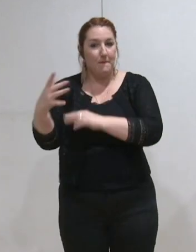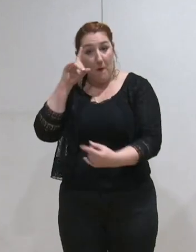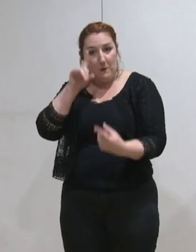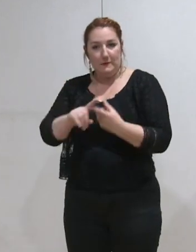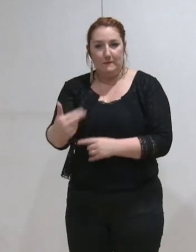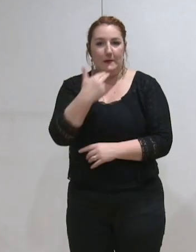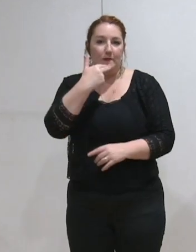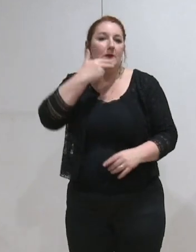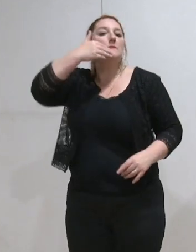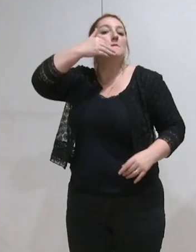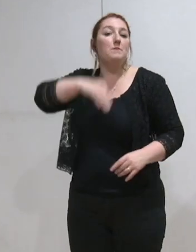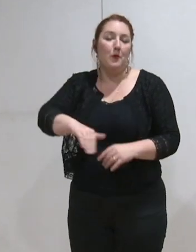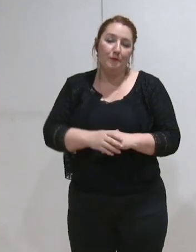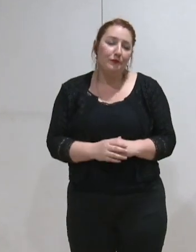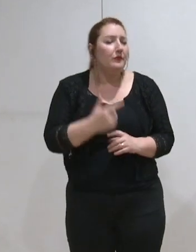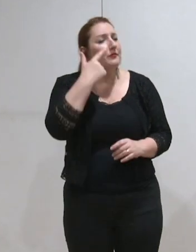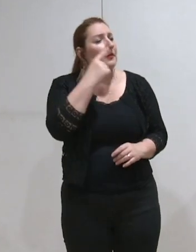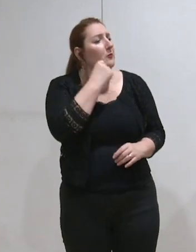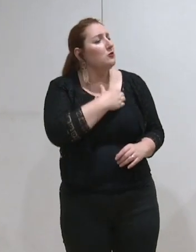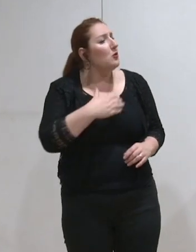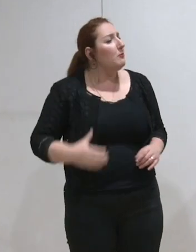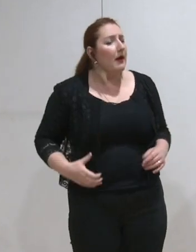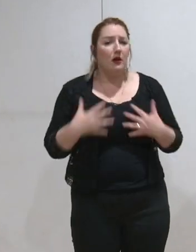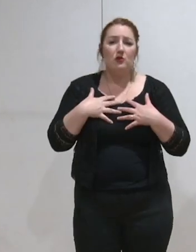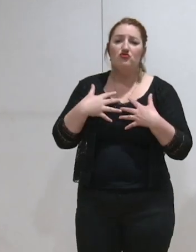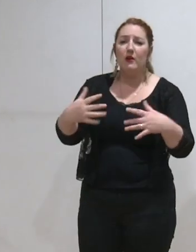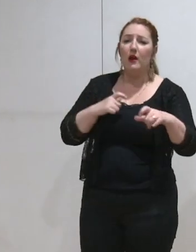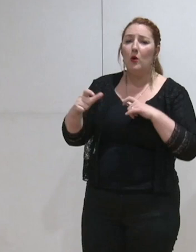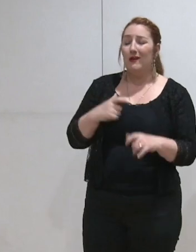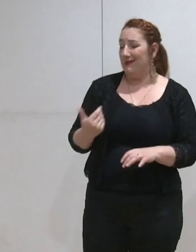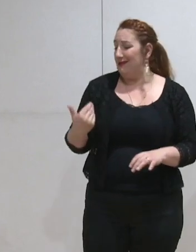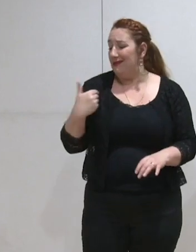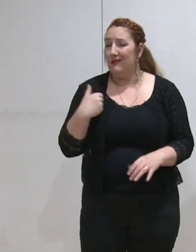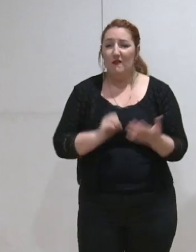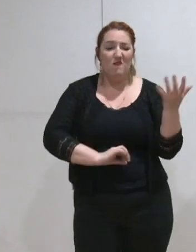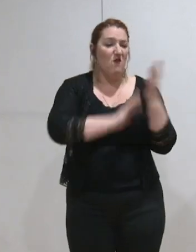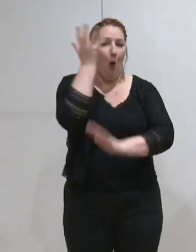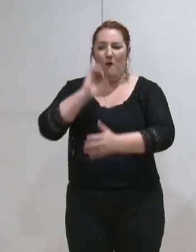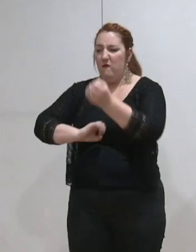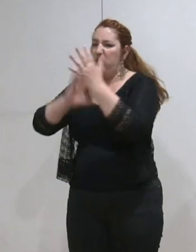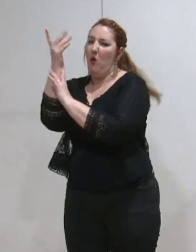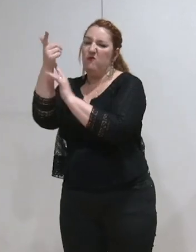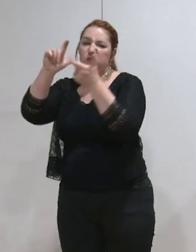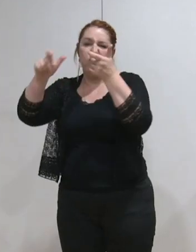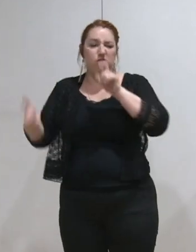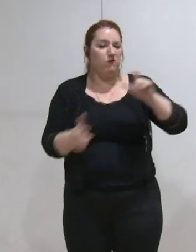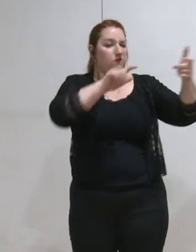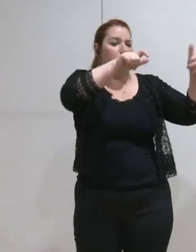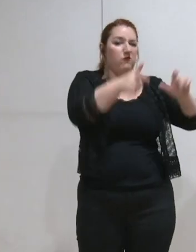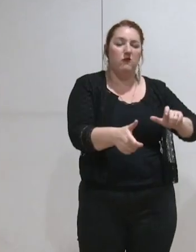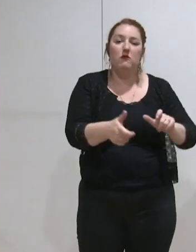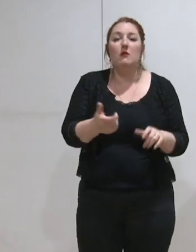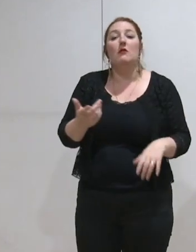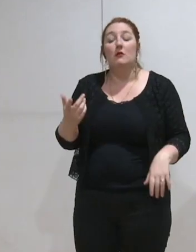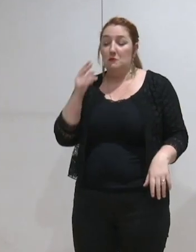efficacité vous voyez monsieur le Maire chers collègues nous considérons que ces événement aussi grave soit-il sont